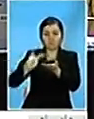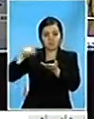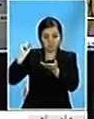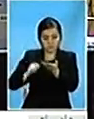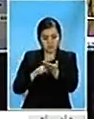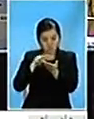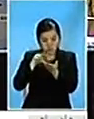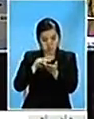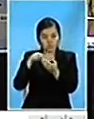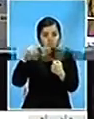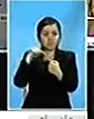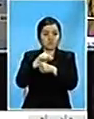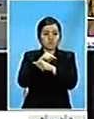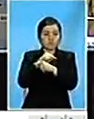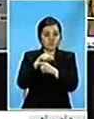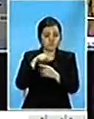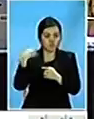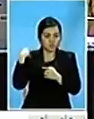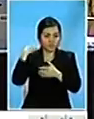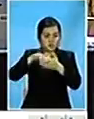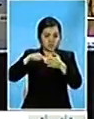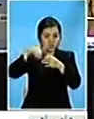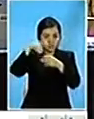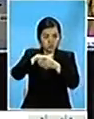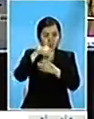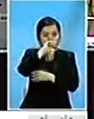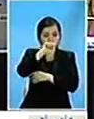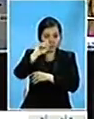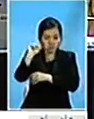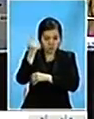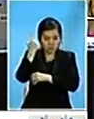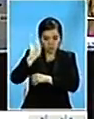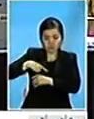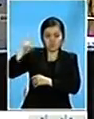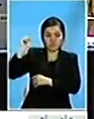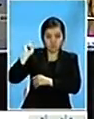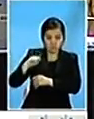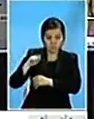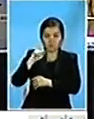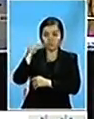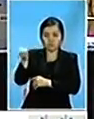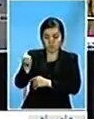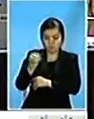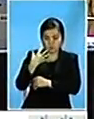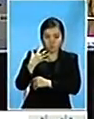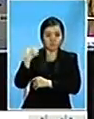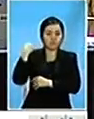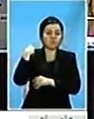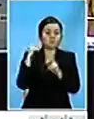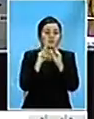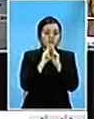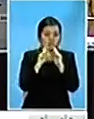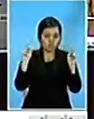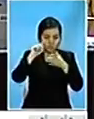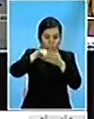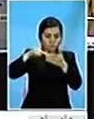การเลือกตั้งสมาชิกสภาผู้แทนราษฎรใหม่ด้วยศาลฎีกาได้มีหนังสือแจ้งคำสั่งกรณีคณะกรรมการการ